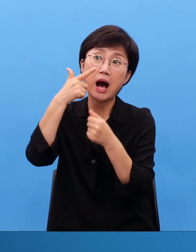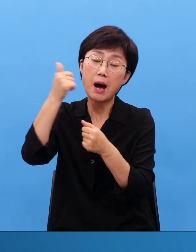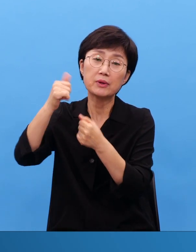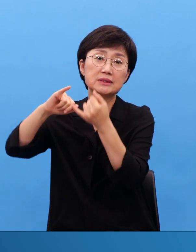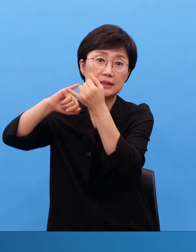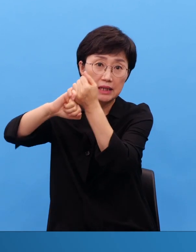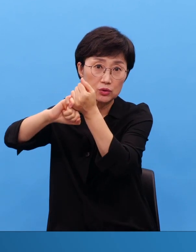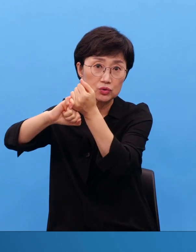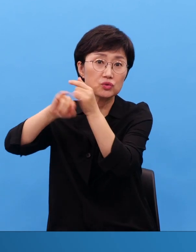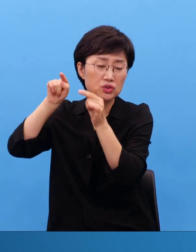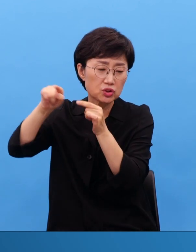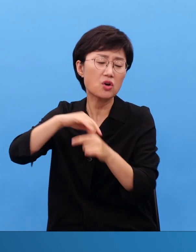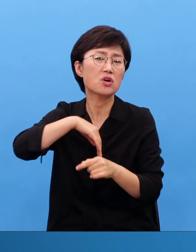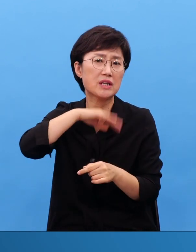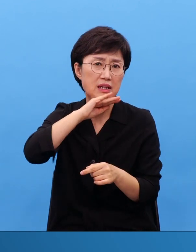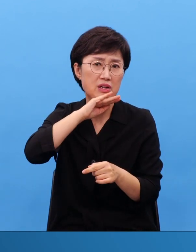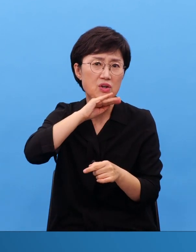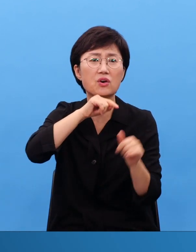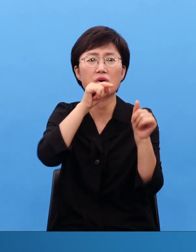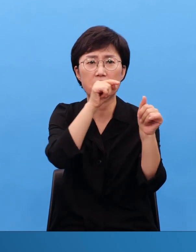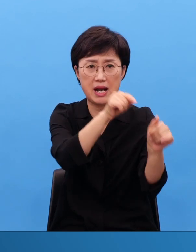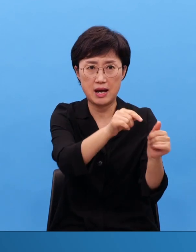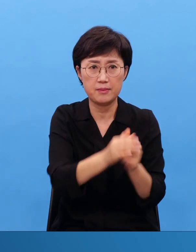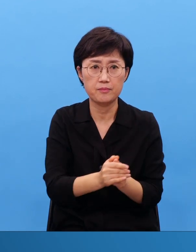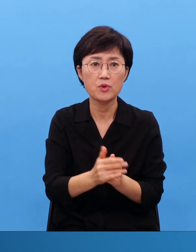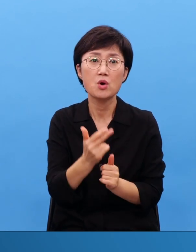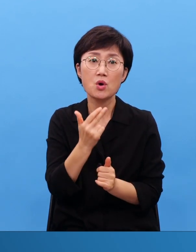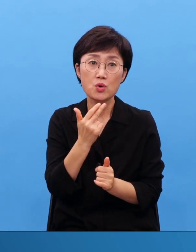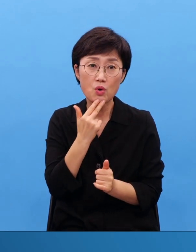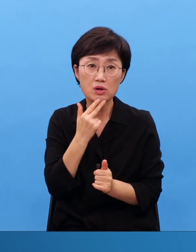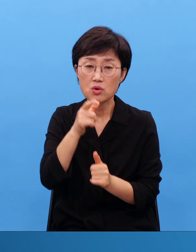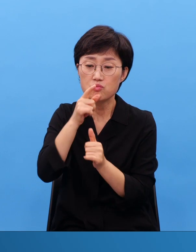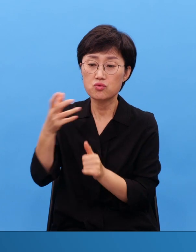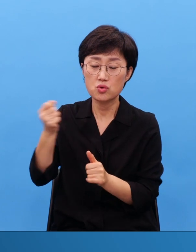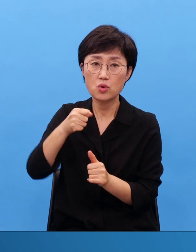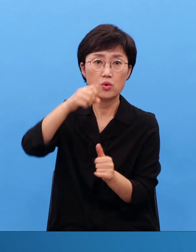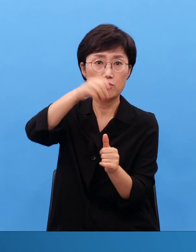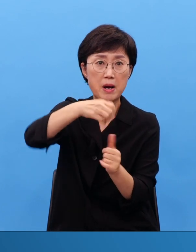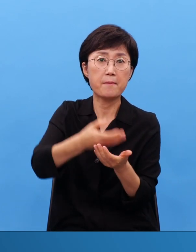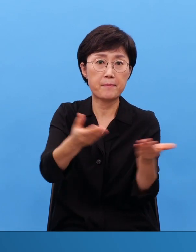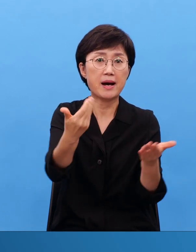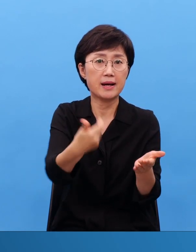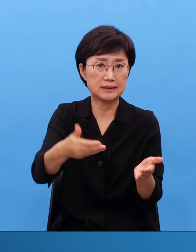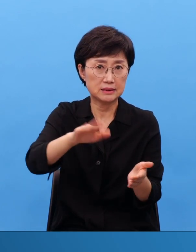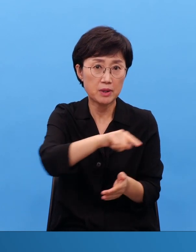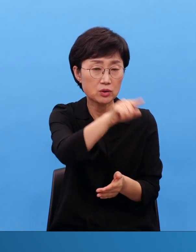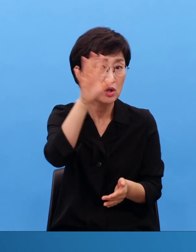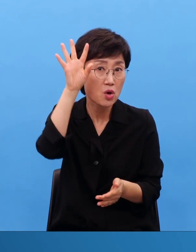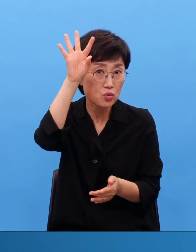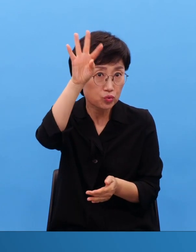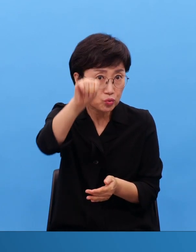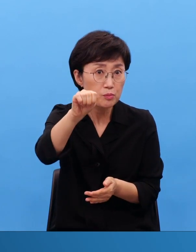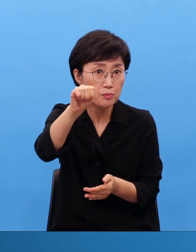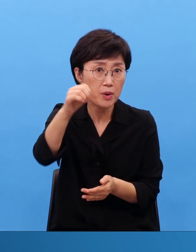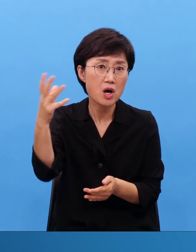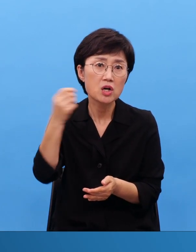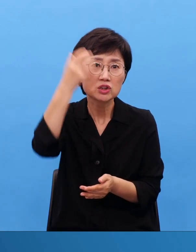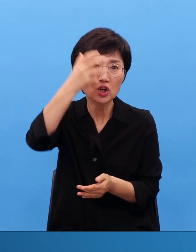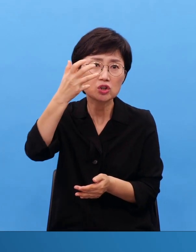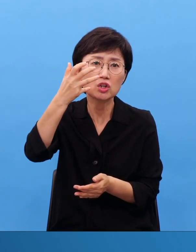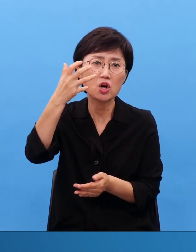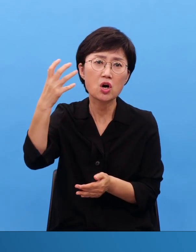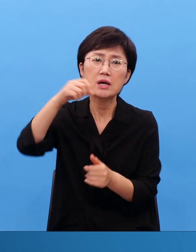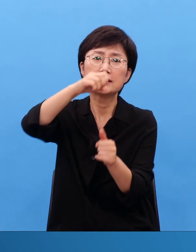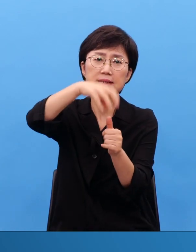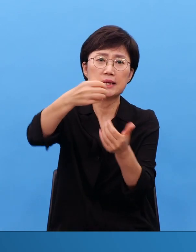바 아버지께서 약속하신 것을 기다리라. 요한은 물로 세례를 베풀었으나 너희는 몇 날이